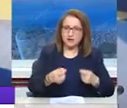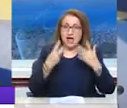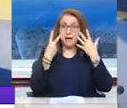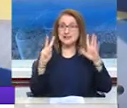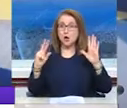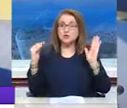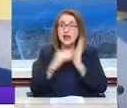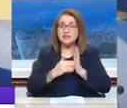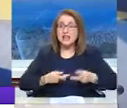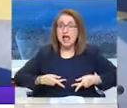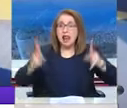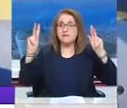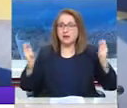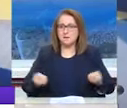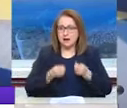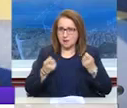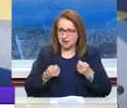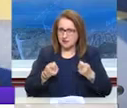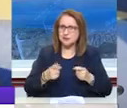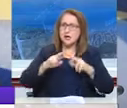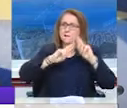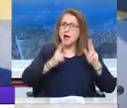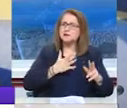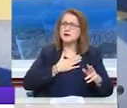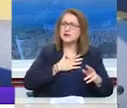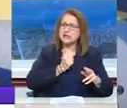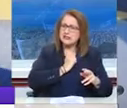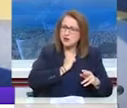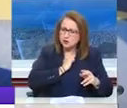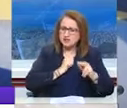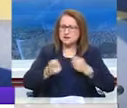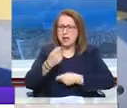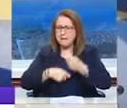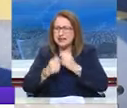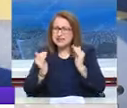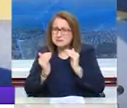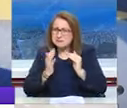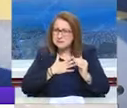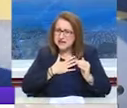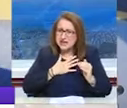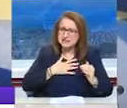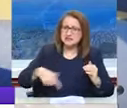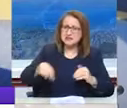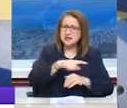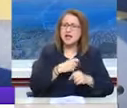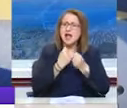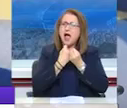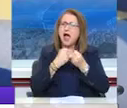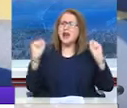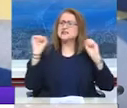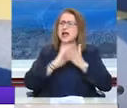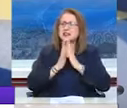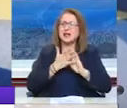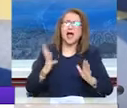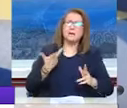επαγγελματίες, αυτοαπασχολούμενοι και ιδιοκτήτες μικρών επιχειρήσεων, ανεξαρτήτου νομικής